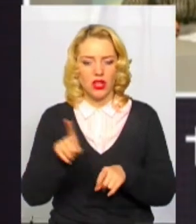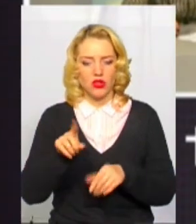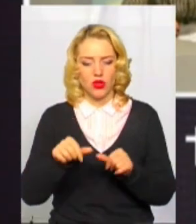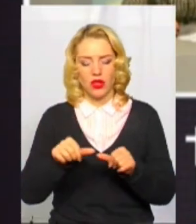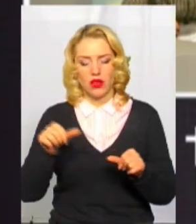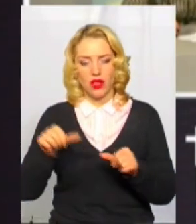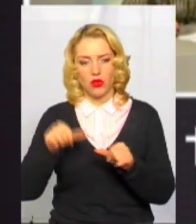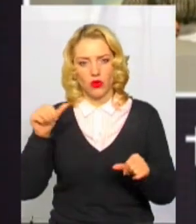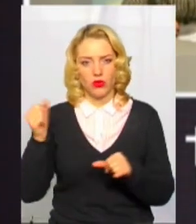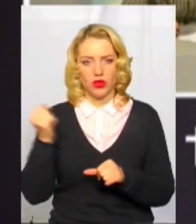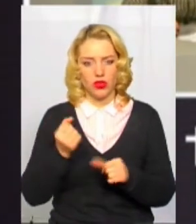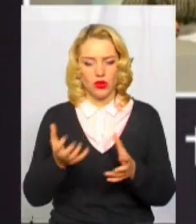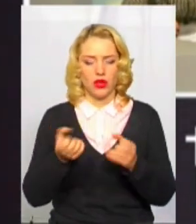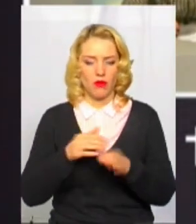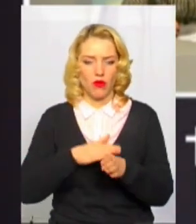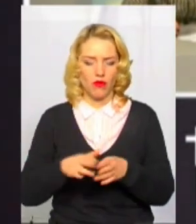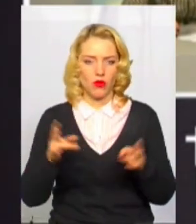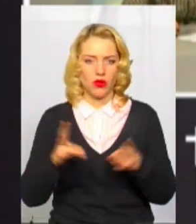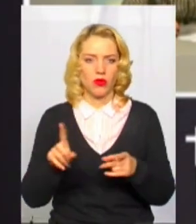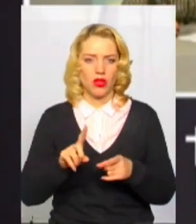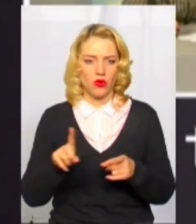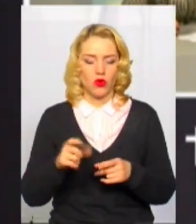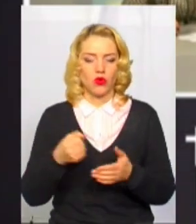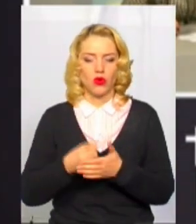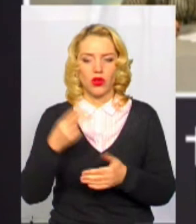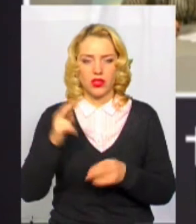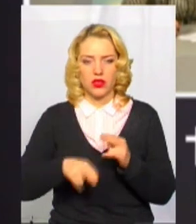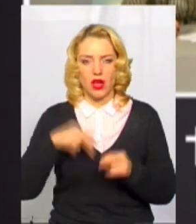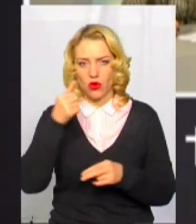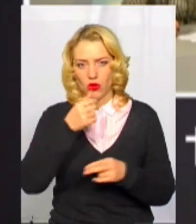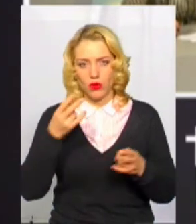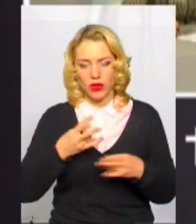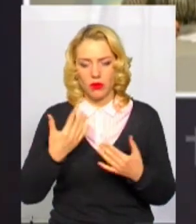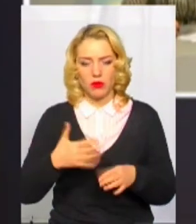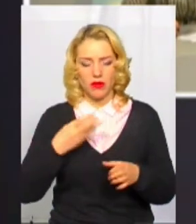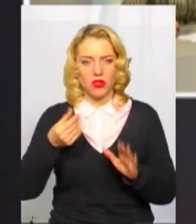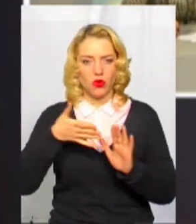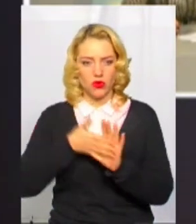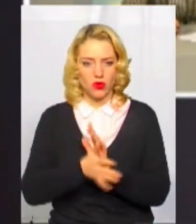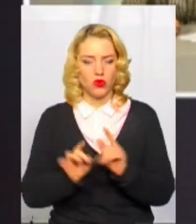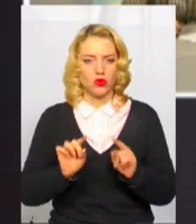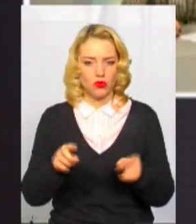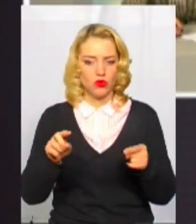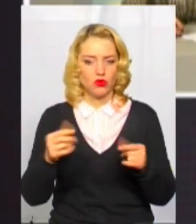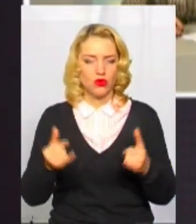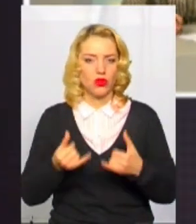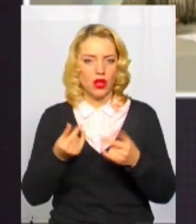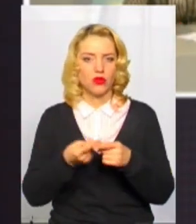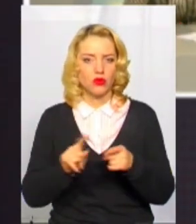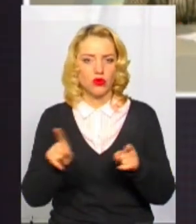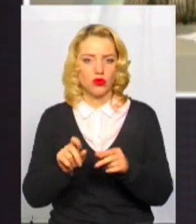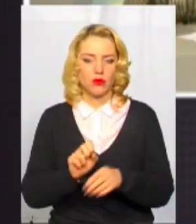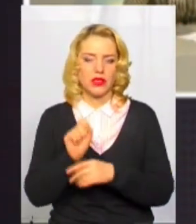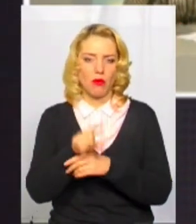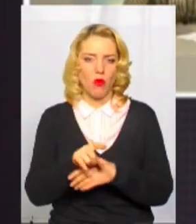отримали повну потребу, яку до кінця року нам треба. Ми її вже освоїли. Чому? Тому що для того, щоб ми